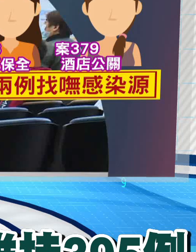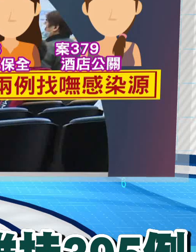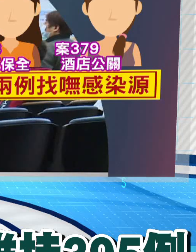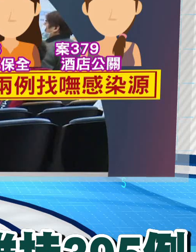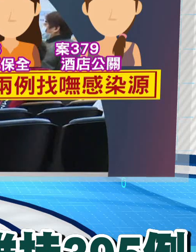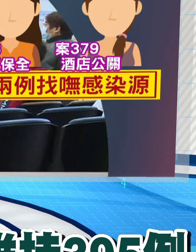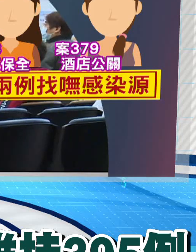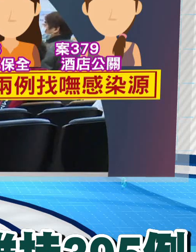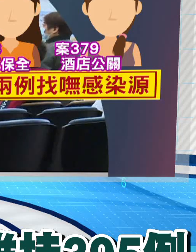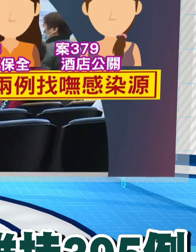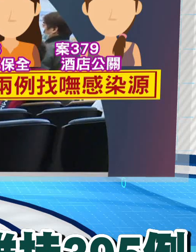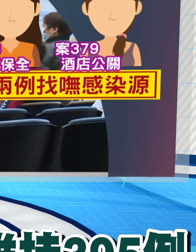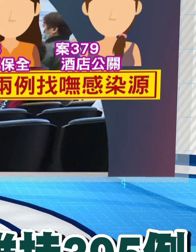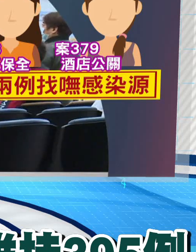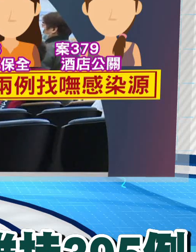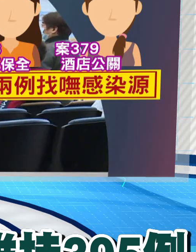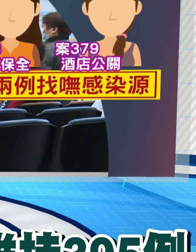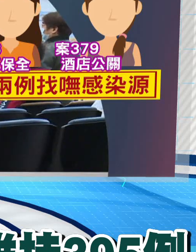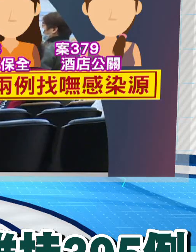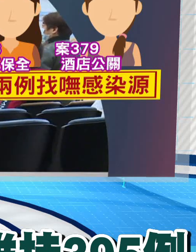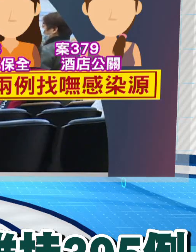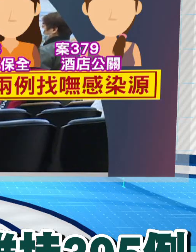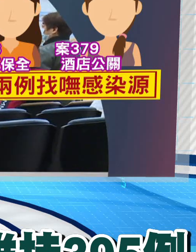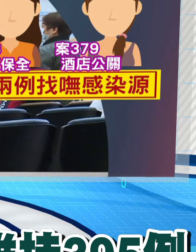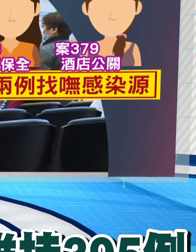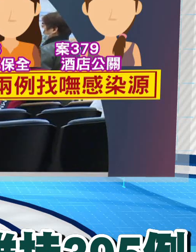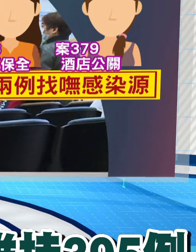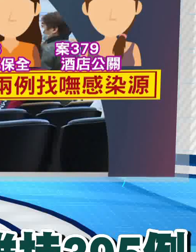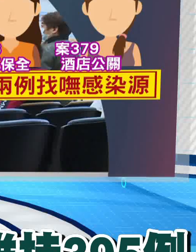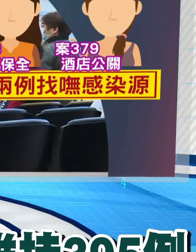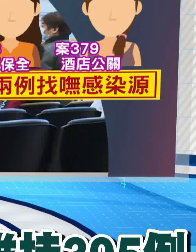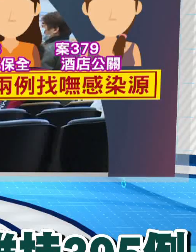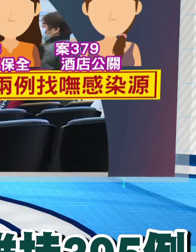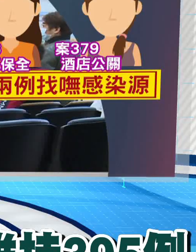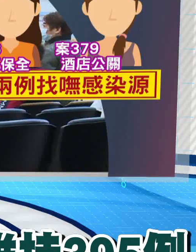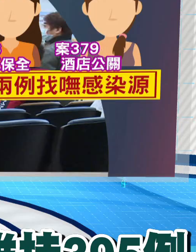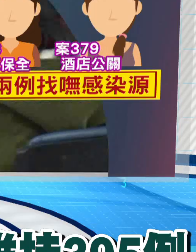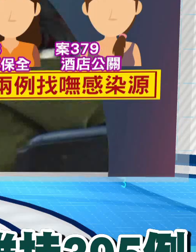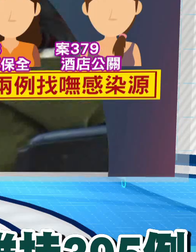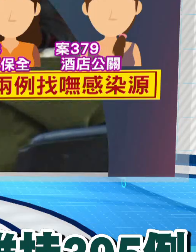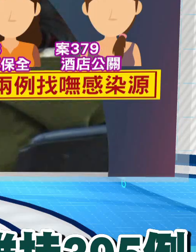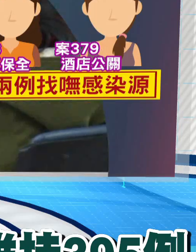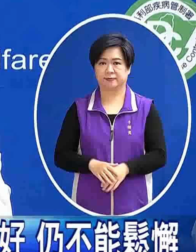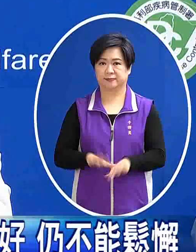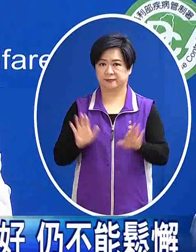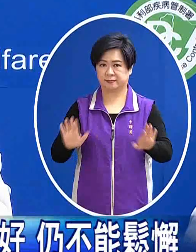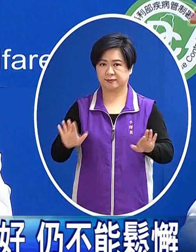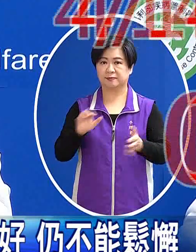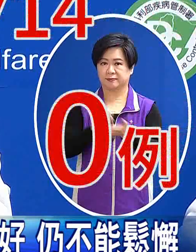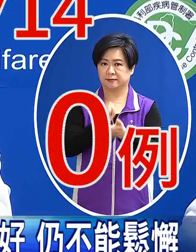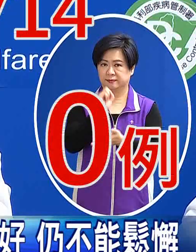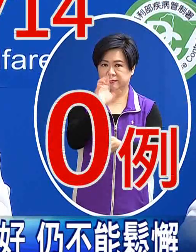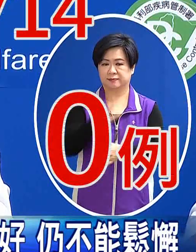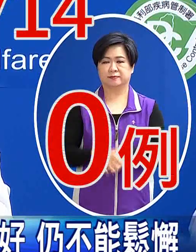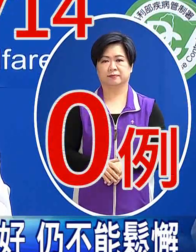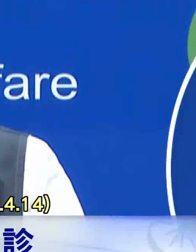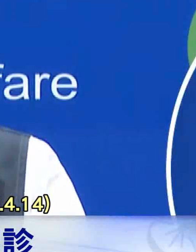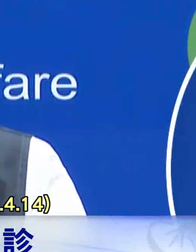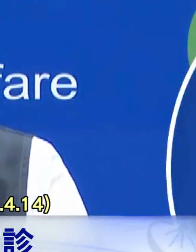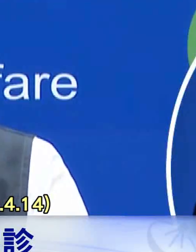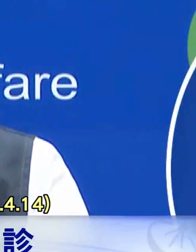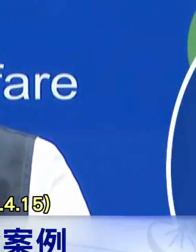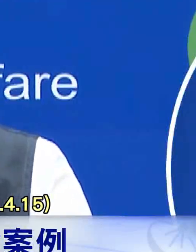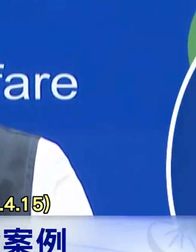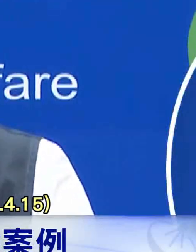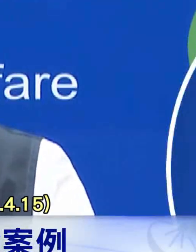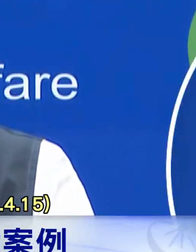区隐忧。所以指挥中心还是要提醒大家，这个时候千万不能够掉以轻心。 今天我们是零确诊，新